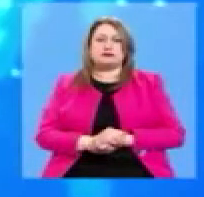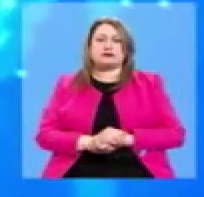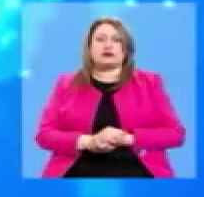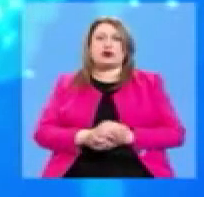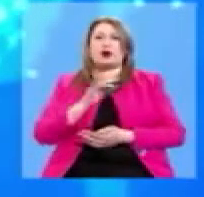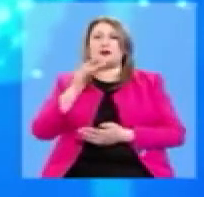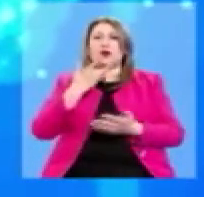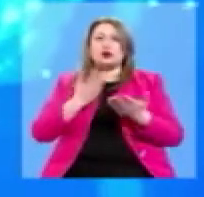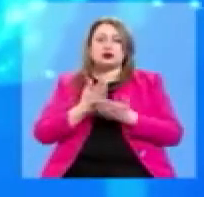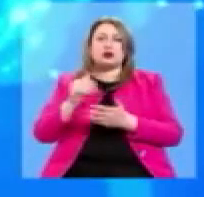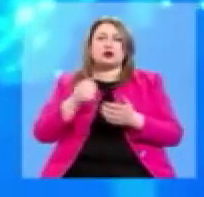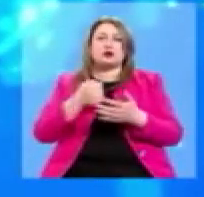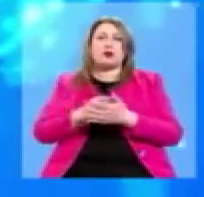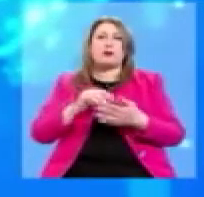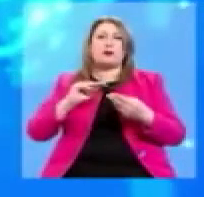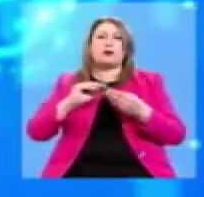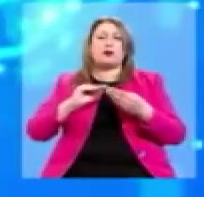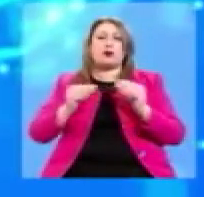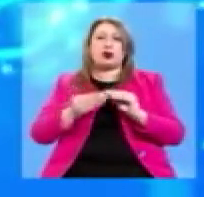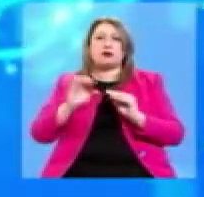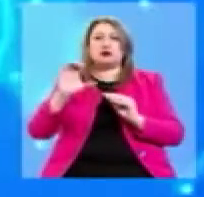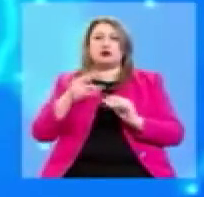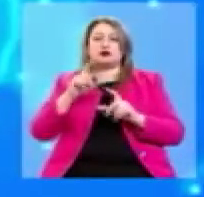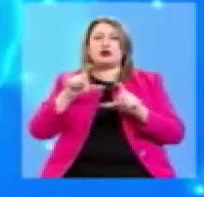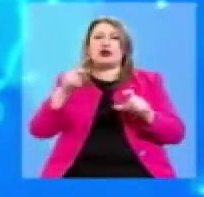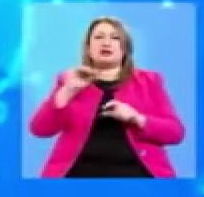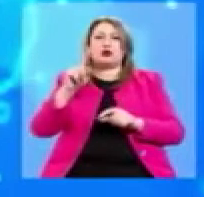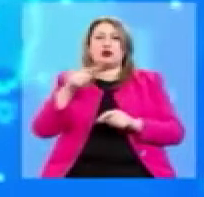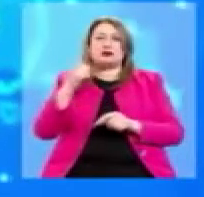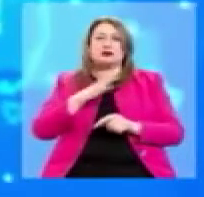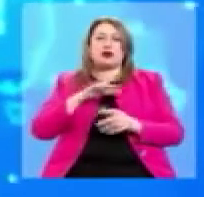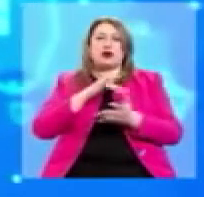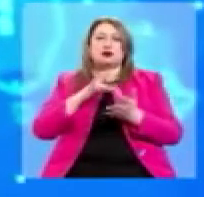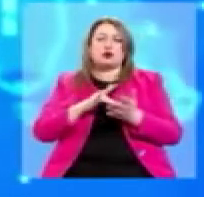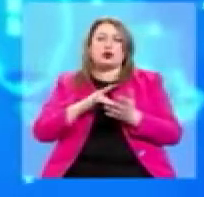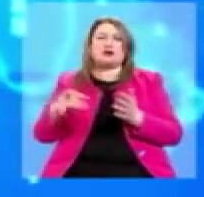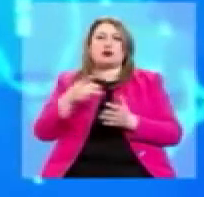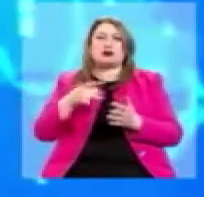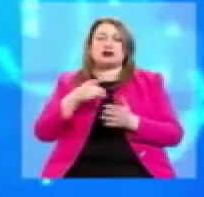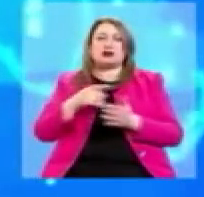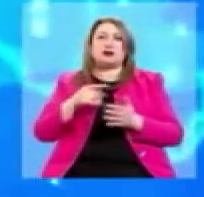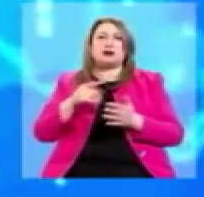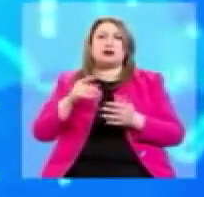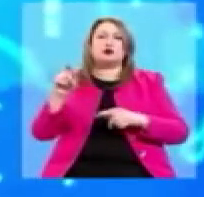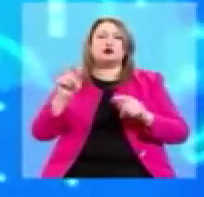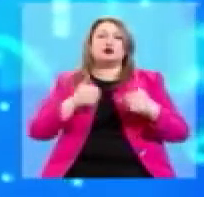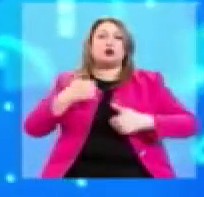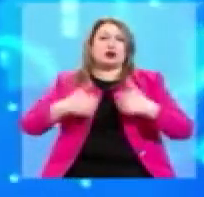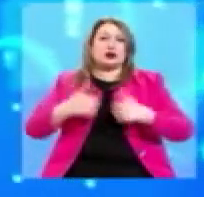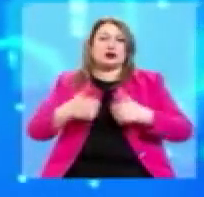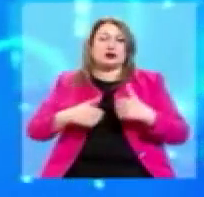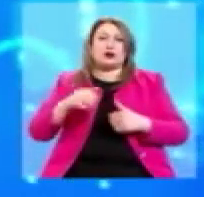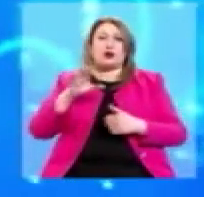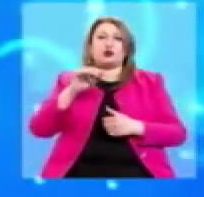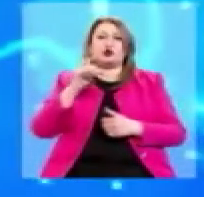От политики до проблем социума. В школе-лицее номер один состоялся городской этап республиканского дебатного турнира «Ошкыр